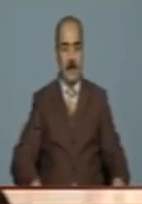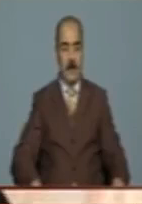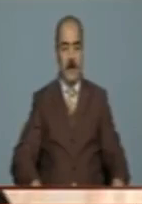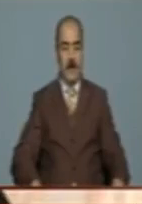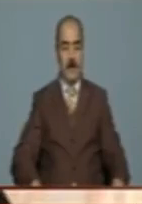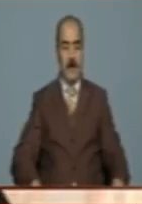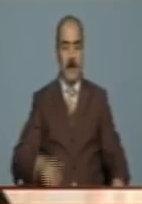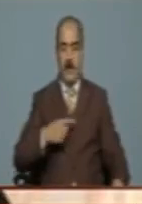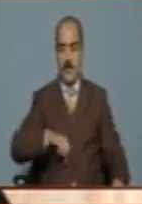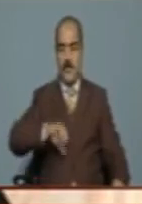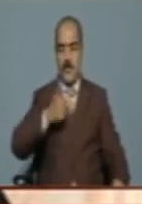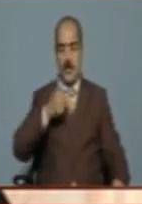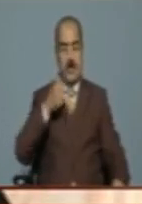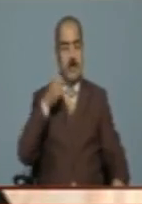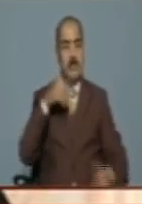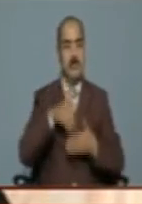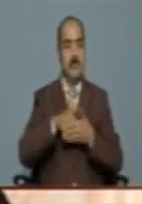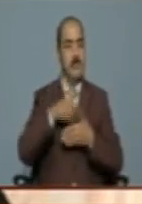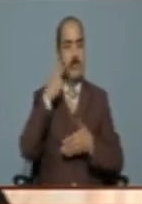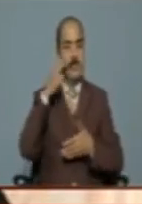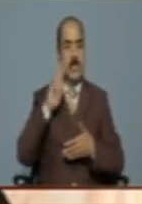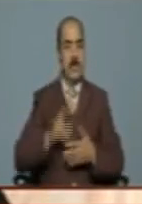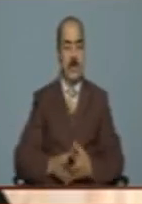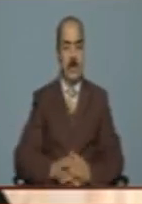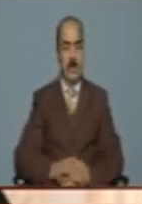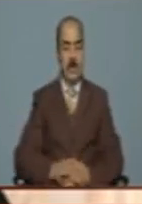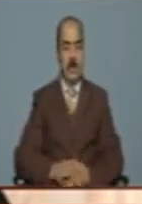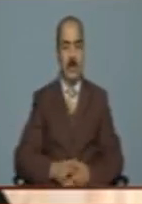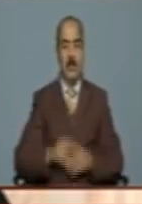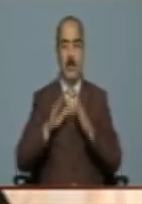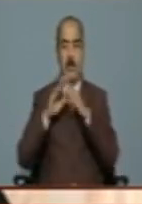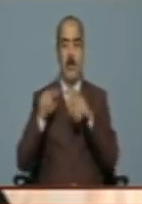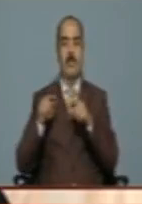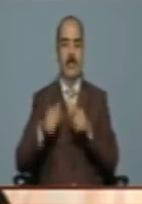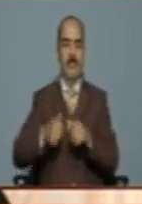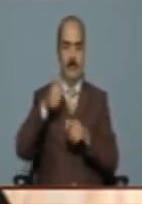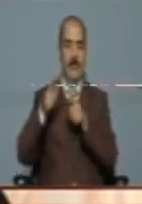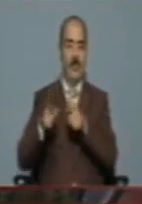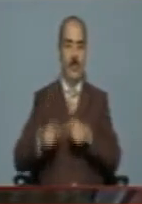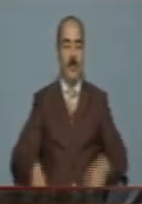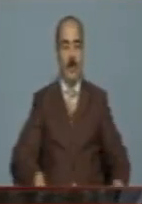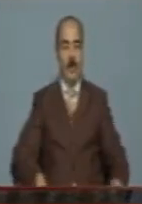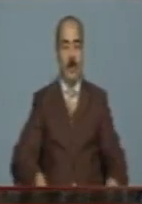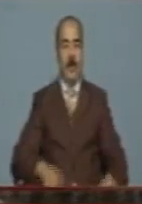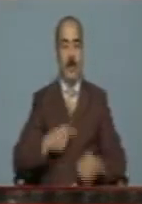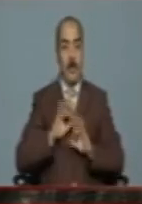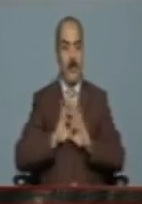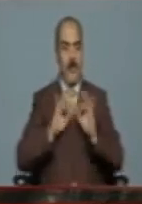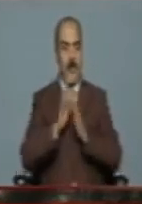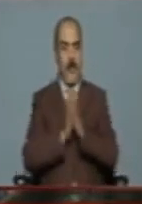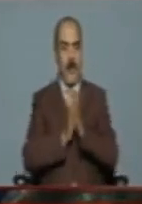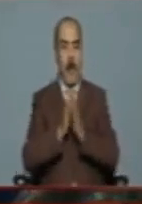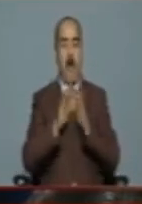فالفائز في هذه الانتخابات هو الوطن، والكنز اسمه